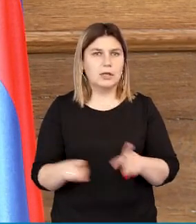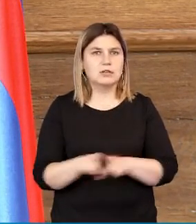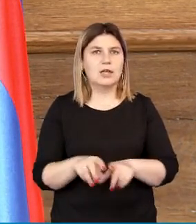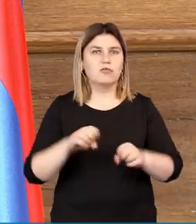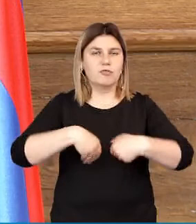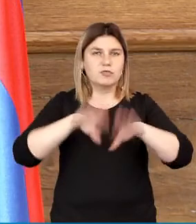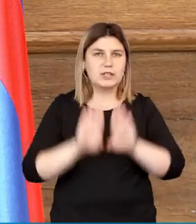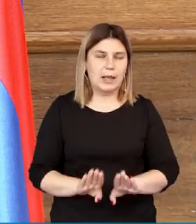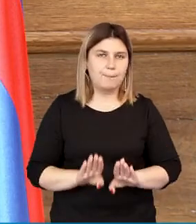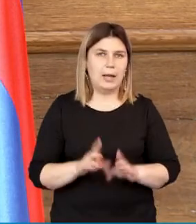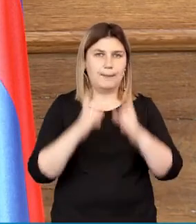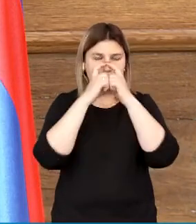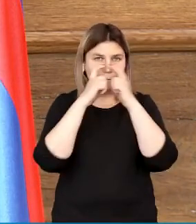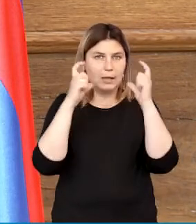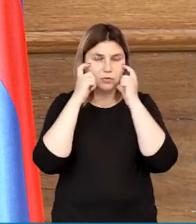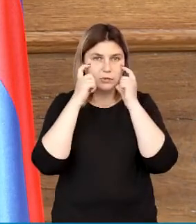sklepach z maseczką.